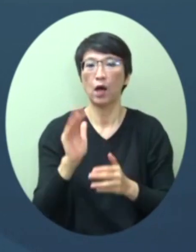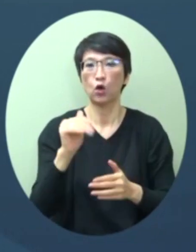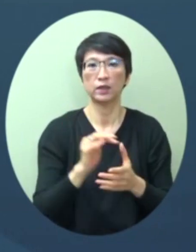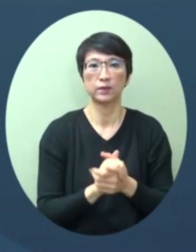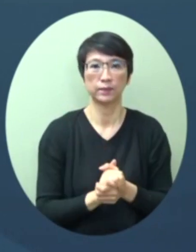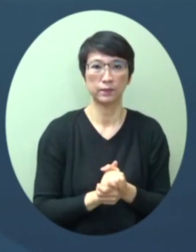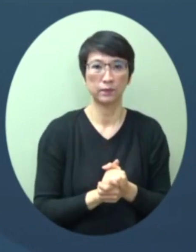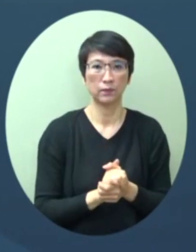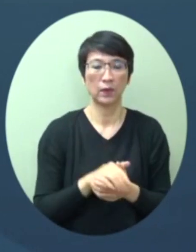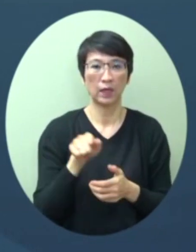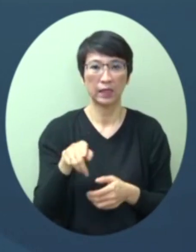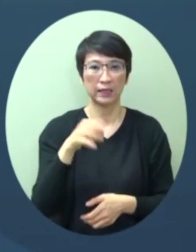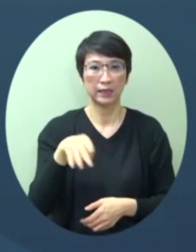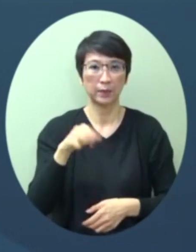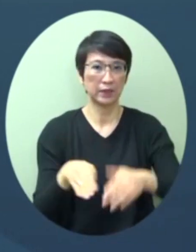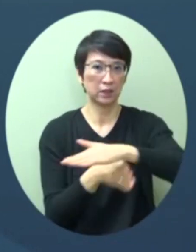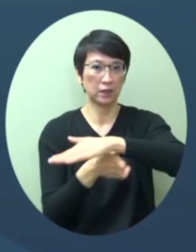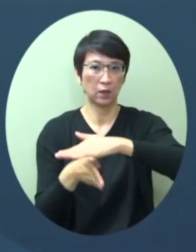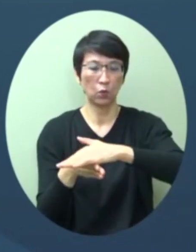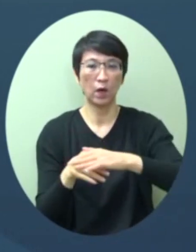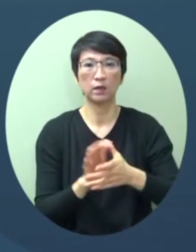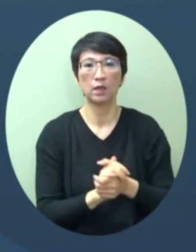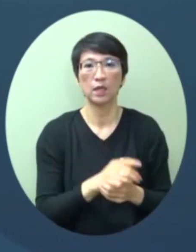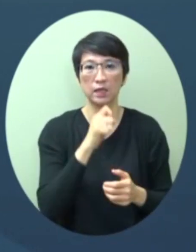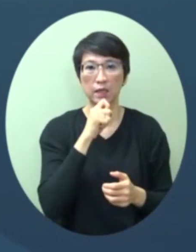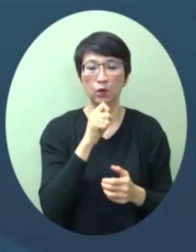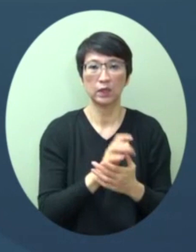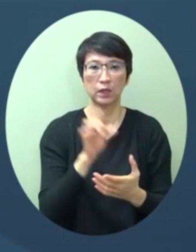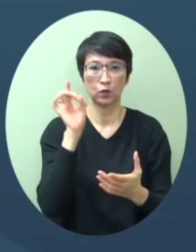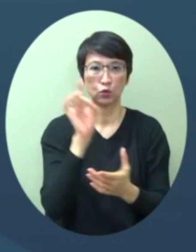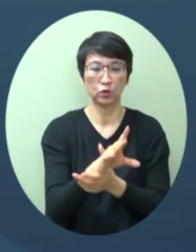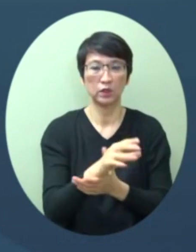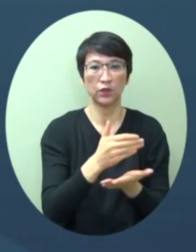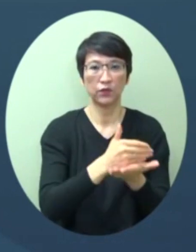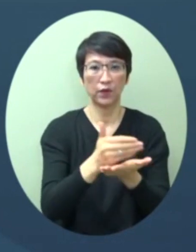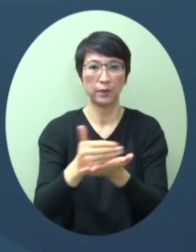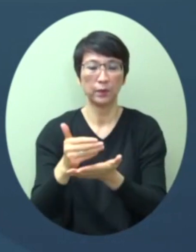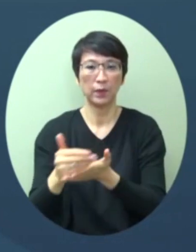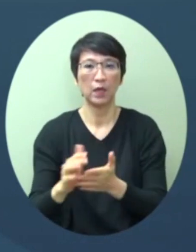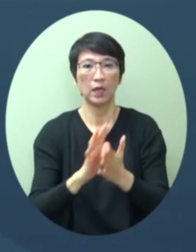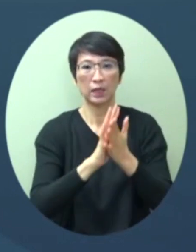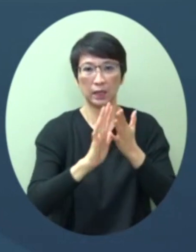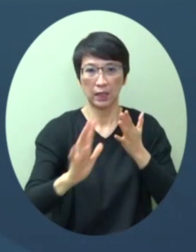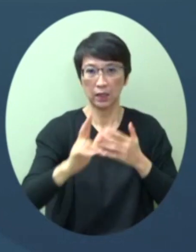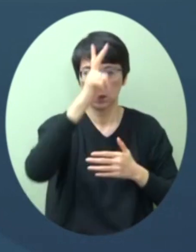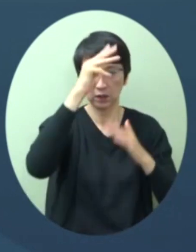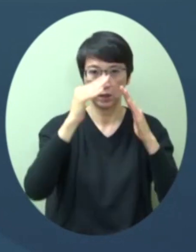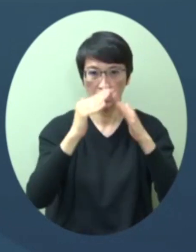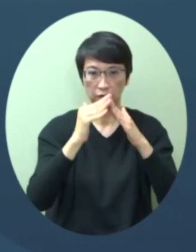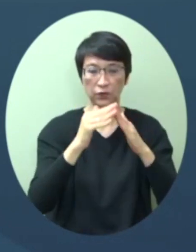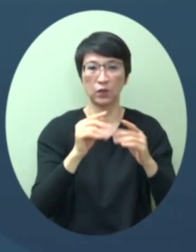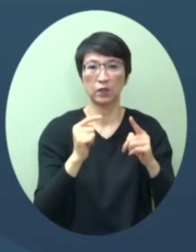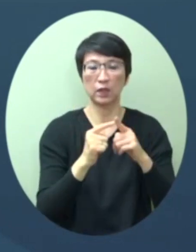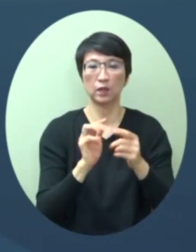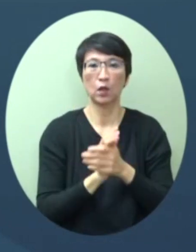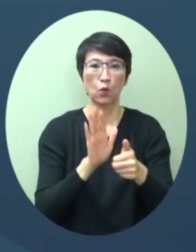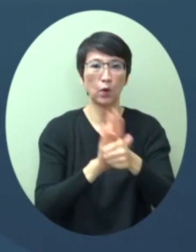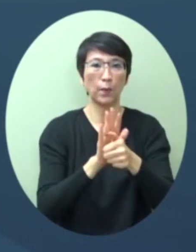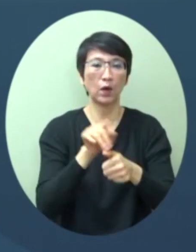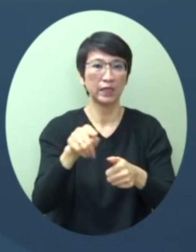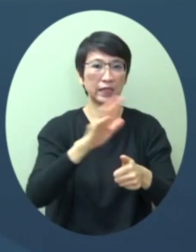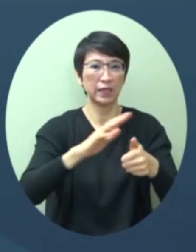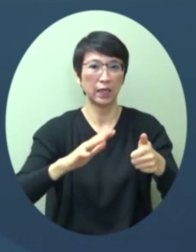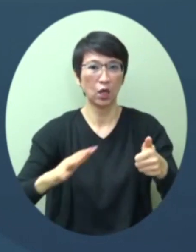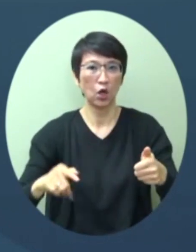当然这些三千个单位有些已经是预先分配给隔离公屋的人士我们会为这些受